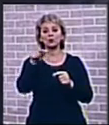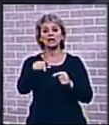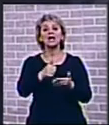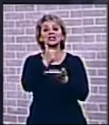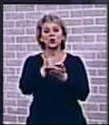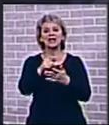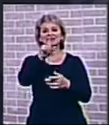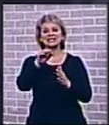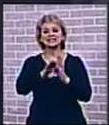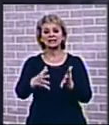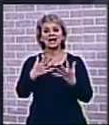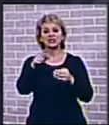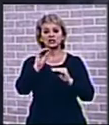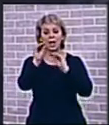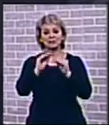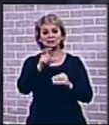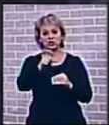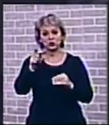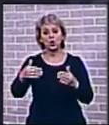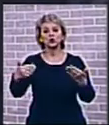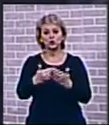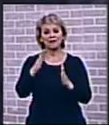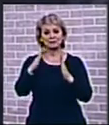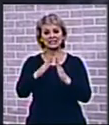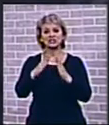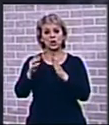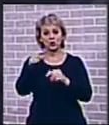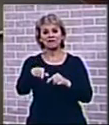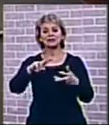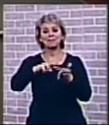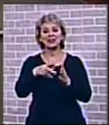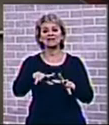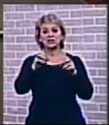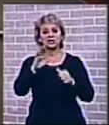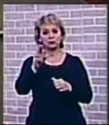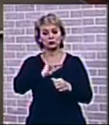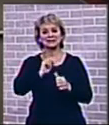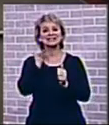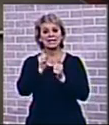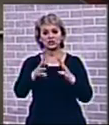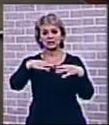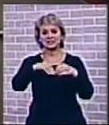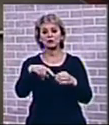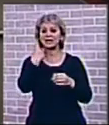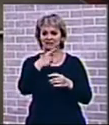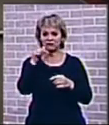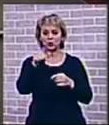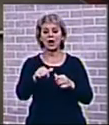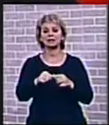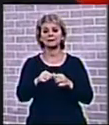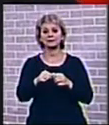Но главная задача, конечно же, обеспечить погорельцев новым жильем. В этом плане власти будут работать с каждой семьей